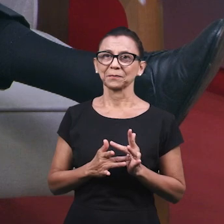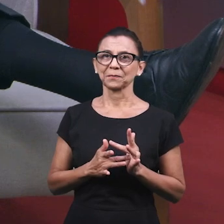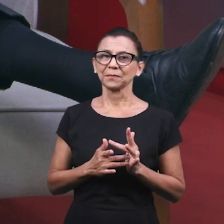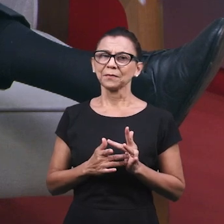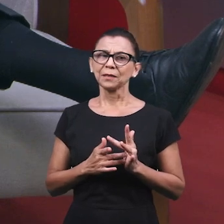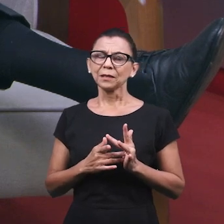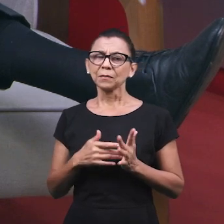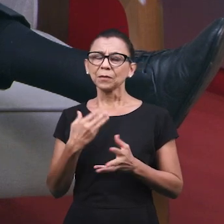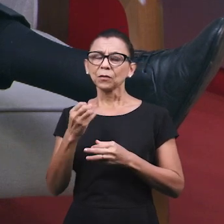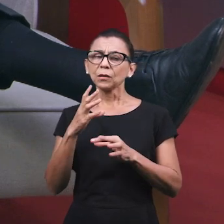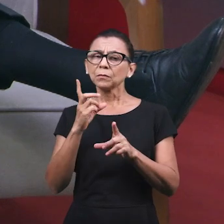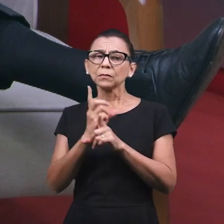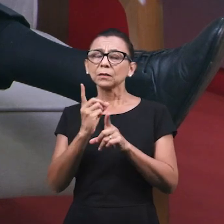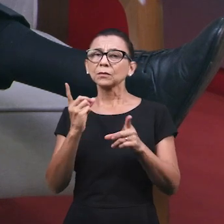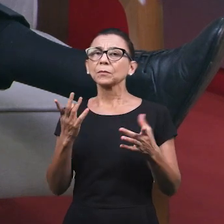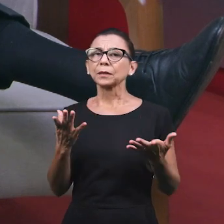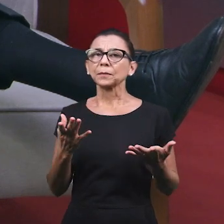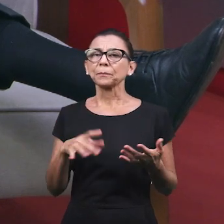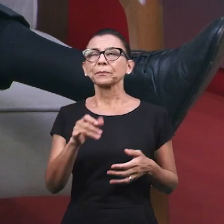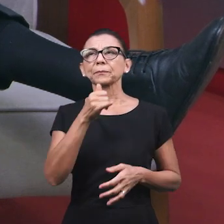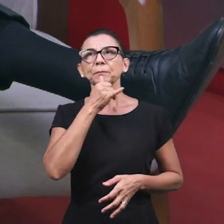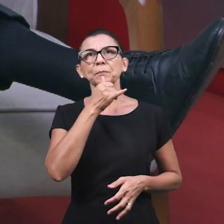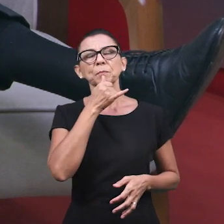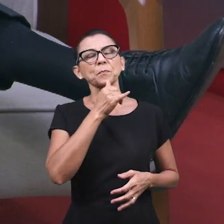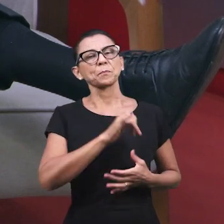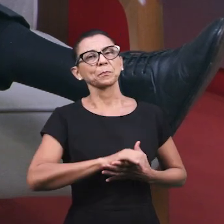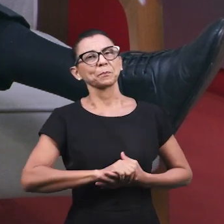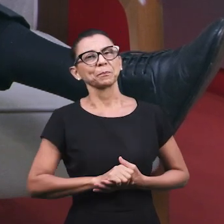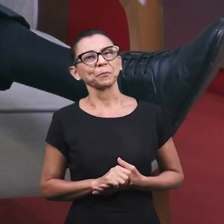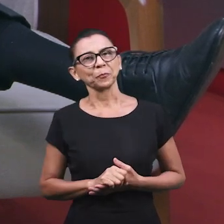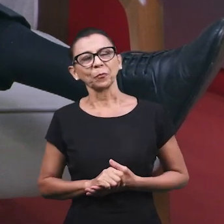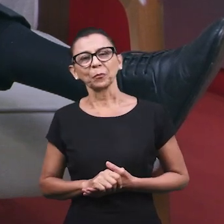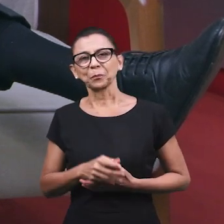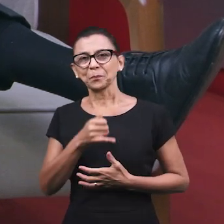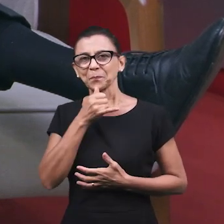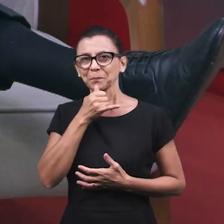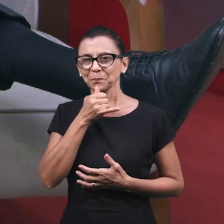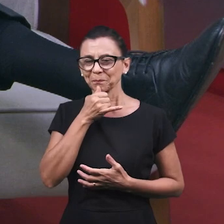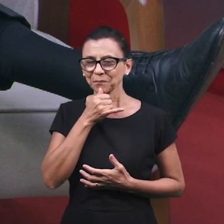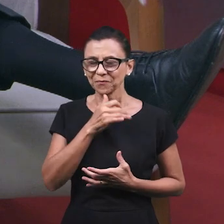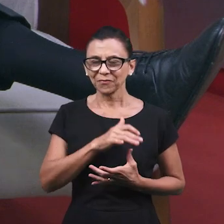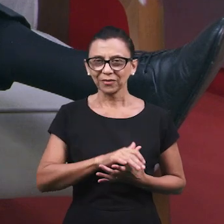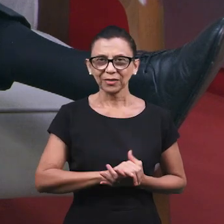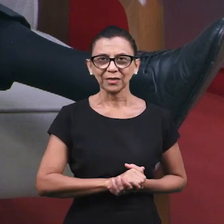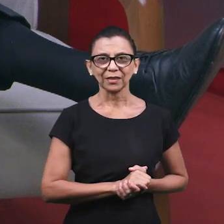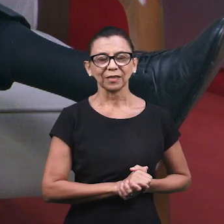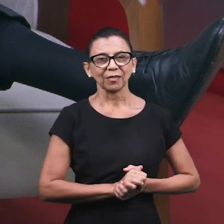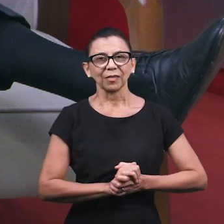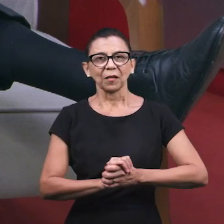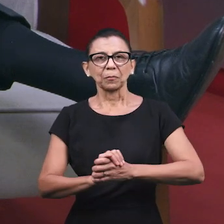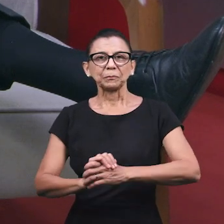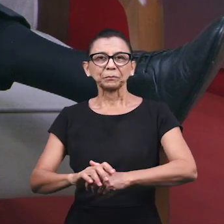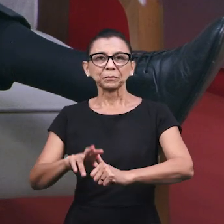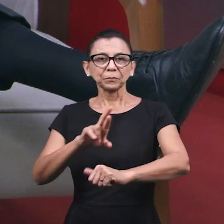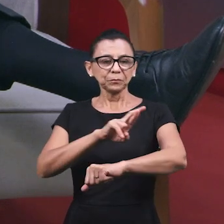peut être touché que par révélation du Saint-Esprit. Je vais donner un exemple. Un